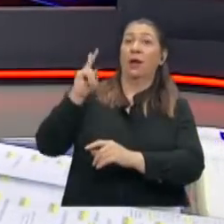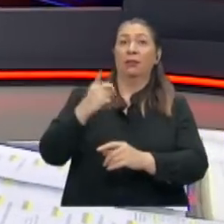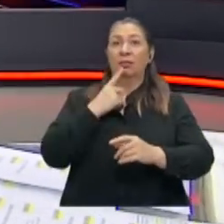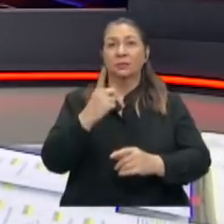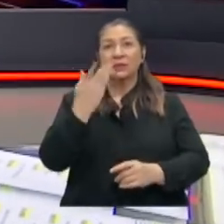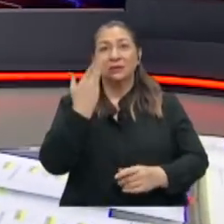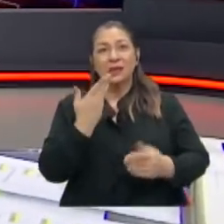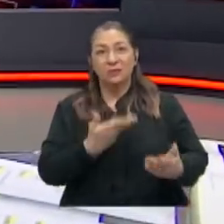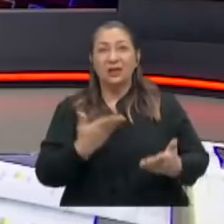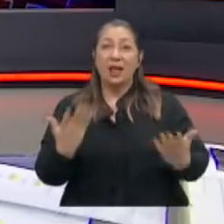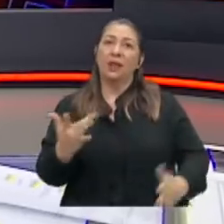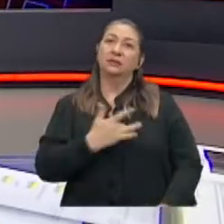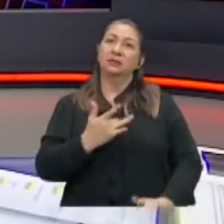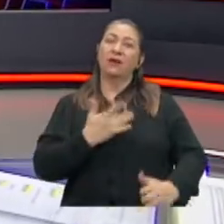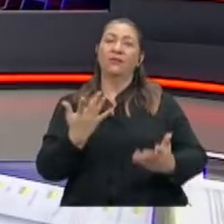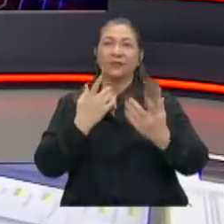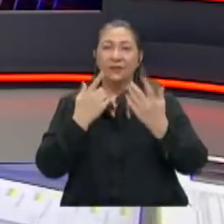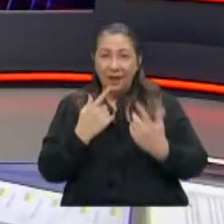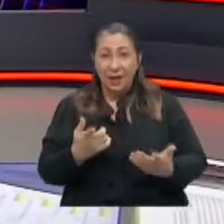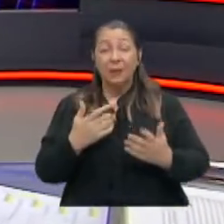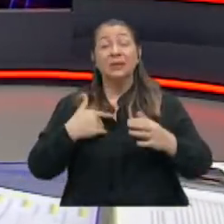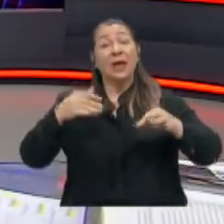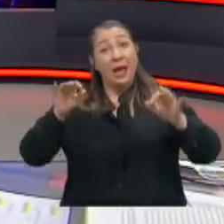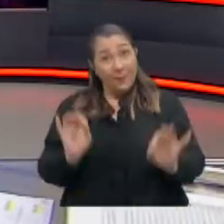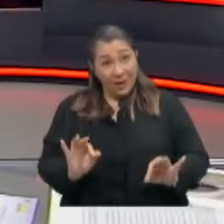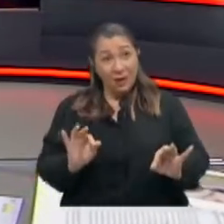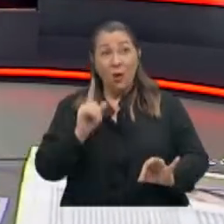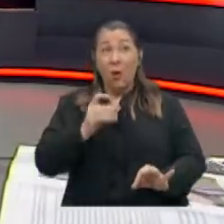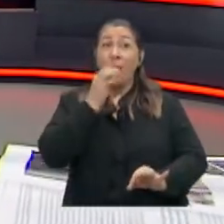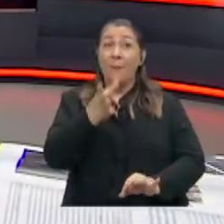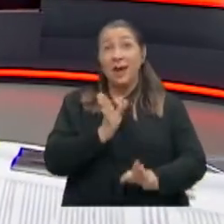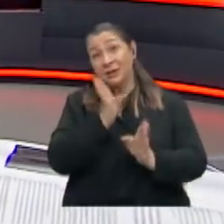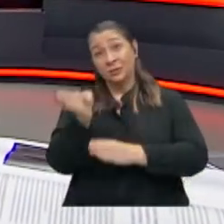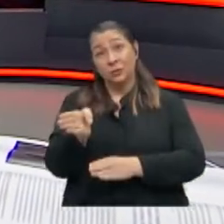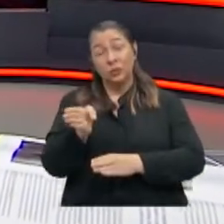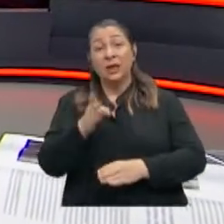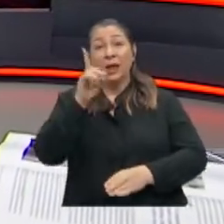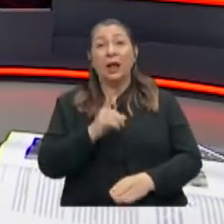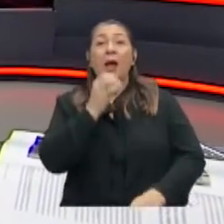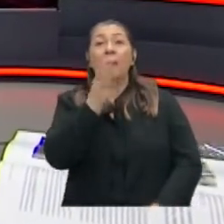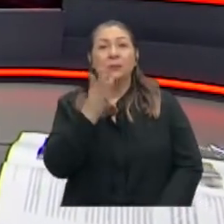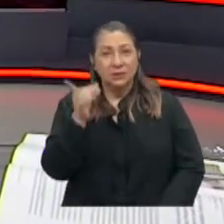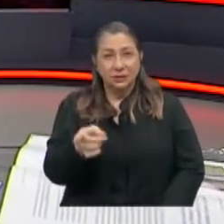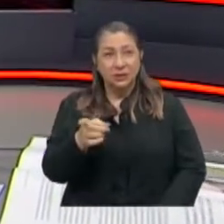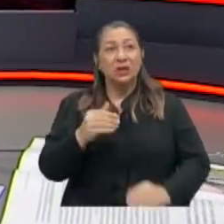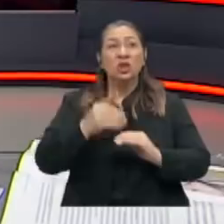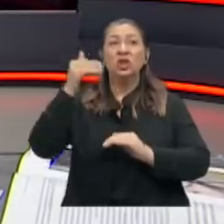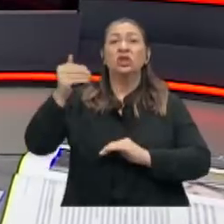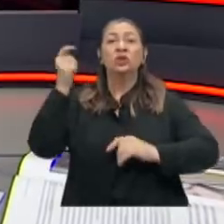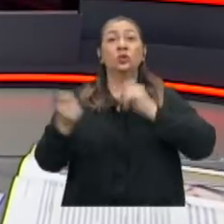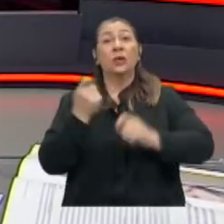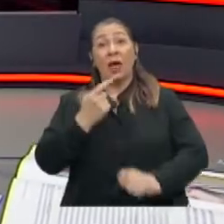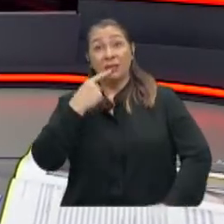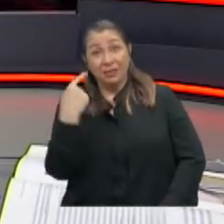izleyicimiz. El İnsaf diyerek biz de hemen o habere geçiyoruz. İlk haberimiz o. Dış güçler